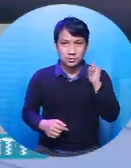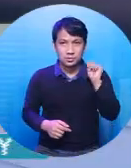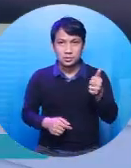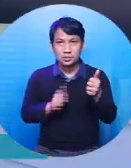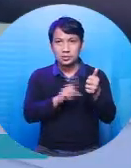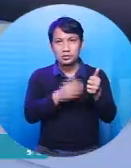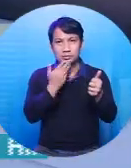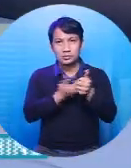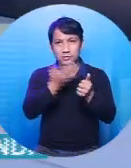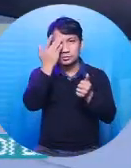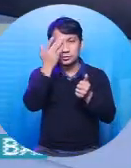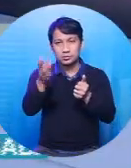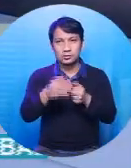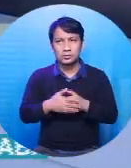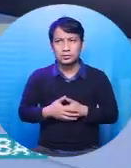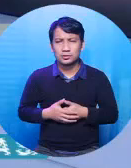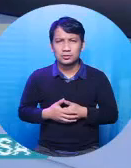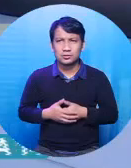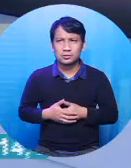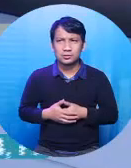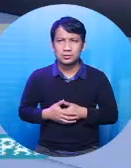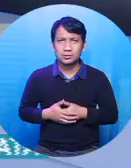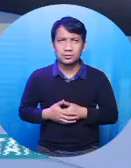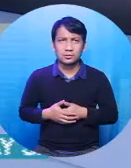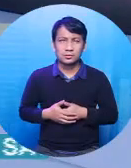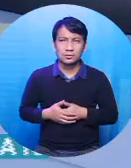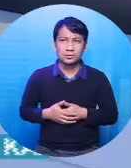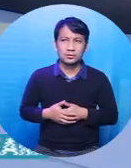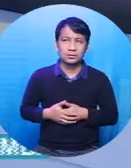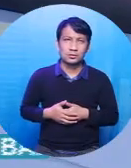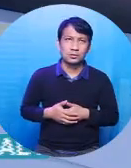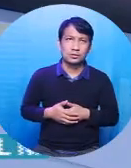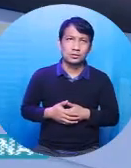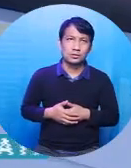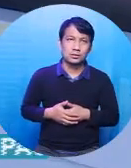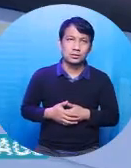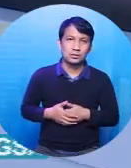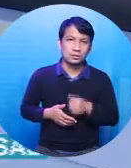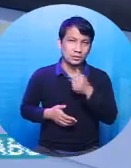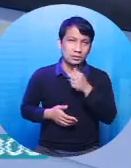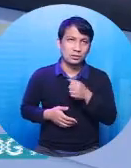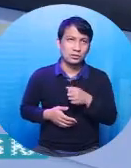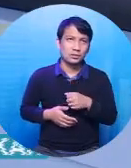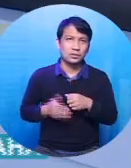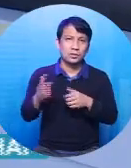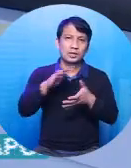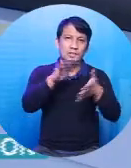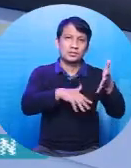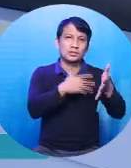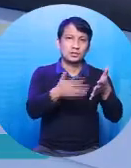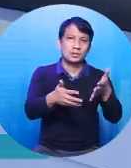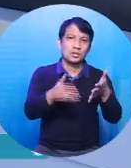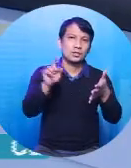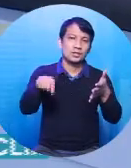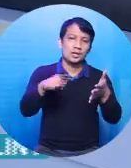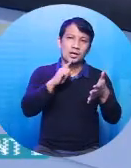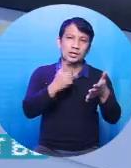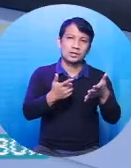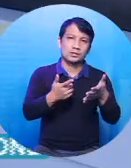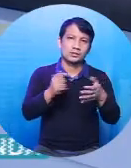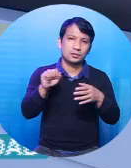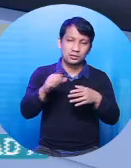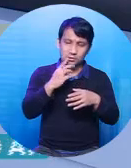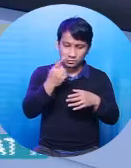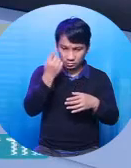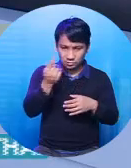up the good work. Okay. Pero po, wala pa po si Papa ngayon. Nasa work pa po, pati si Kuya. Hindi, i-schedule namin yan. Sino kasama dyan ngayon?